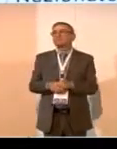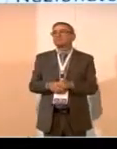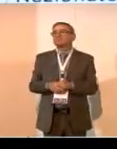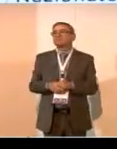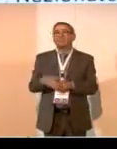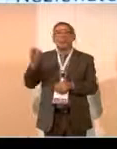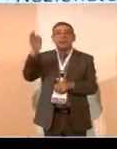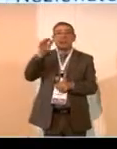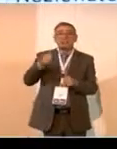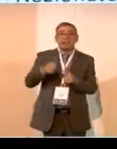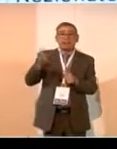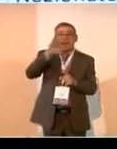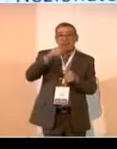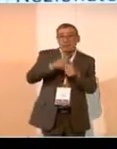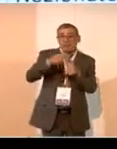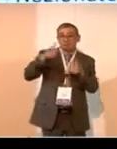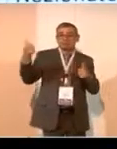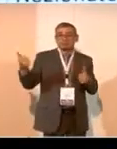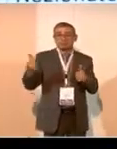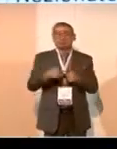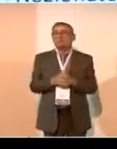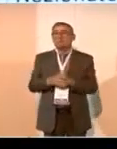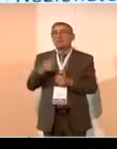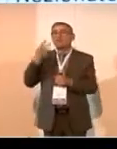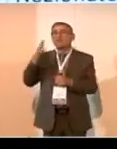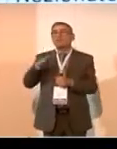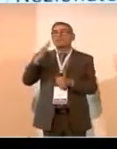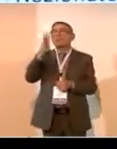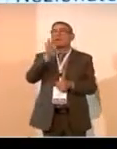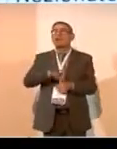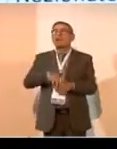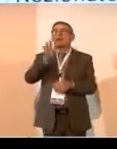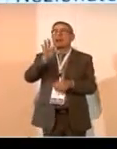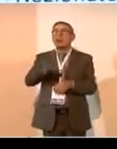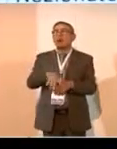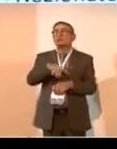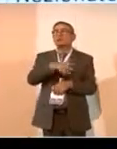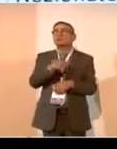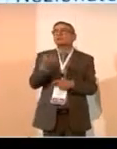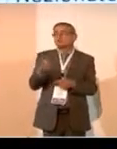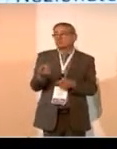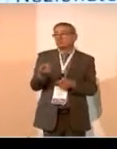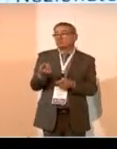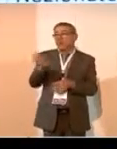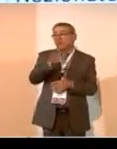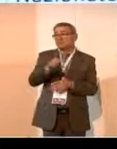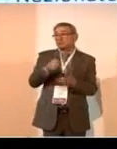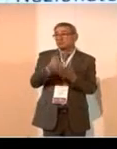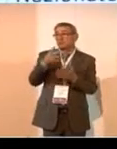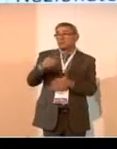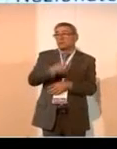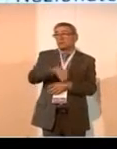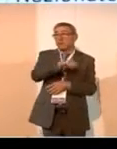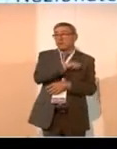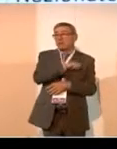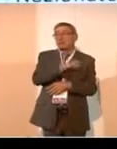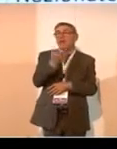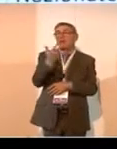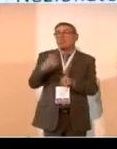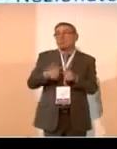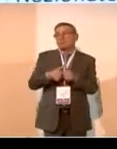dall'Europa. Lo vediamo in Catalogna, una regione importante della Spagna che